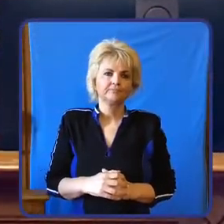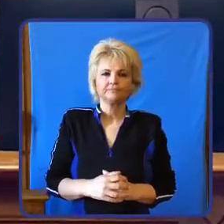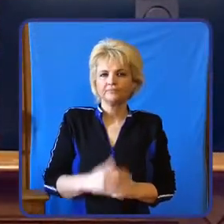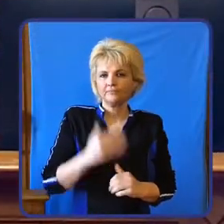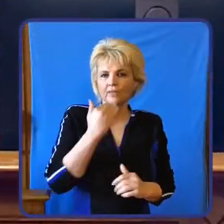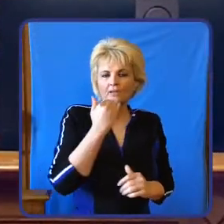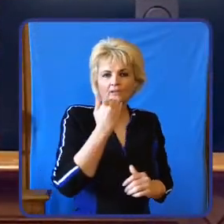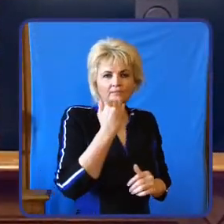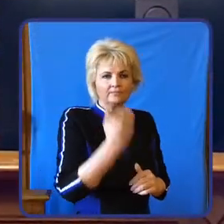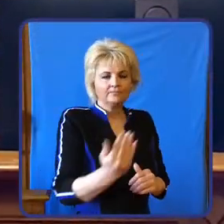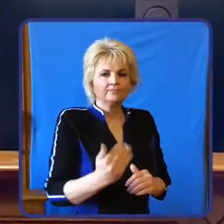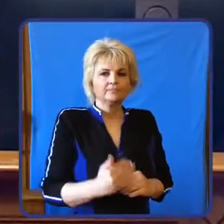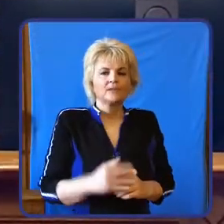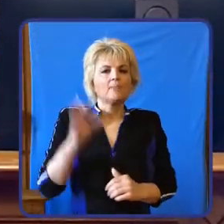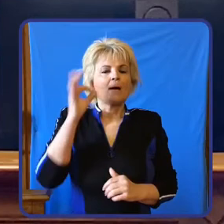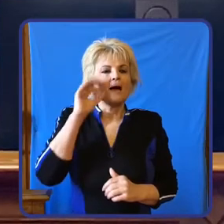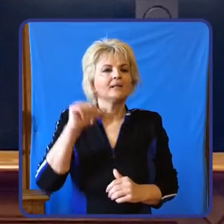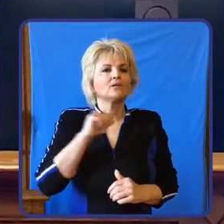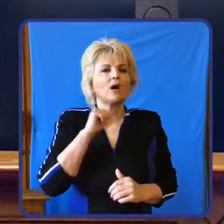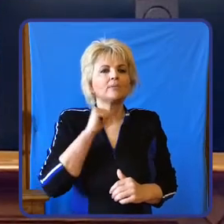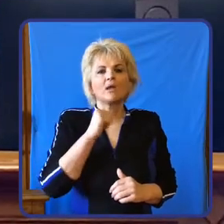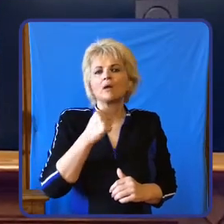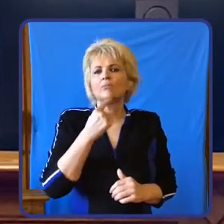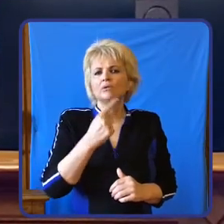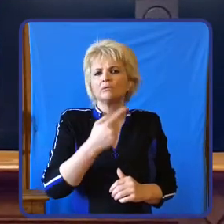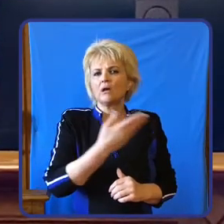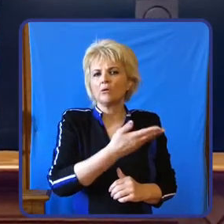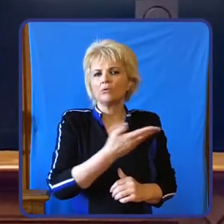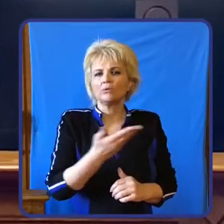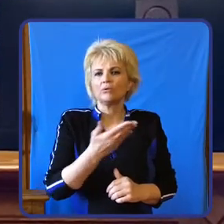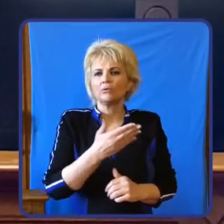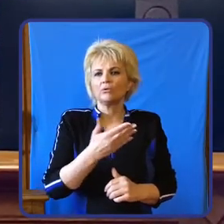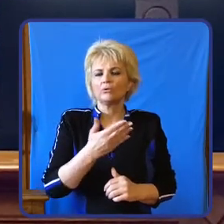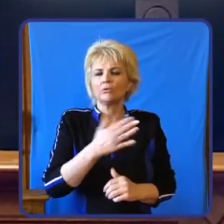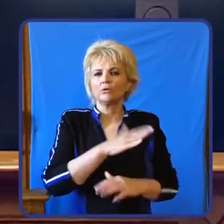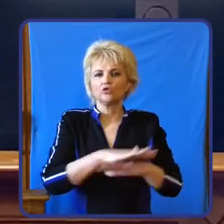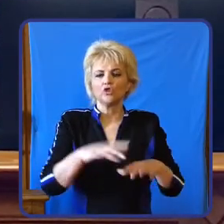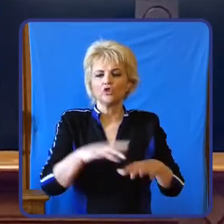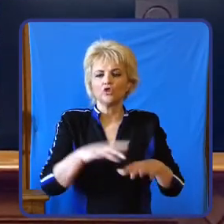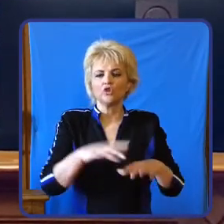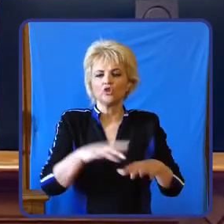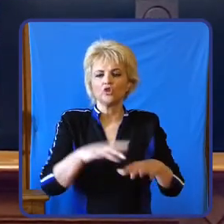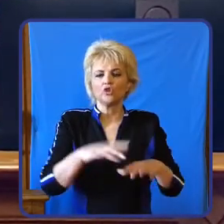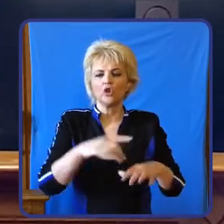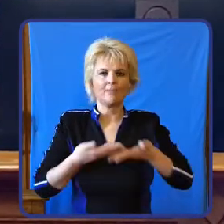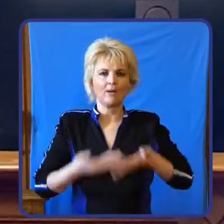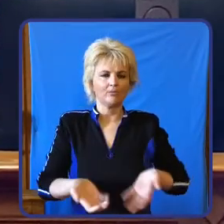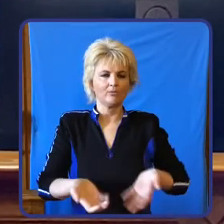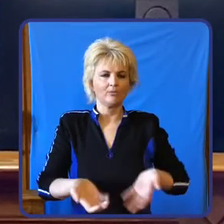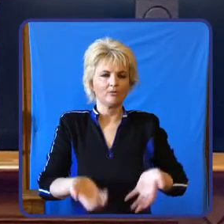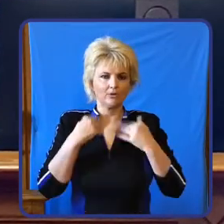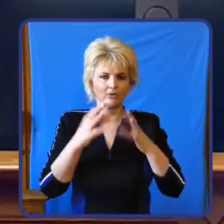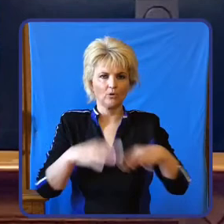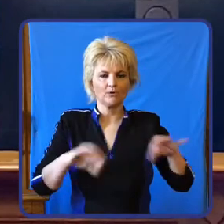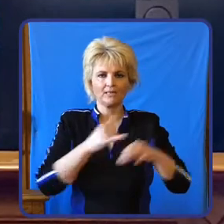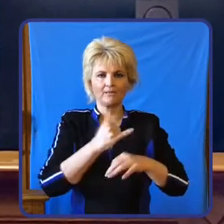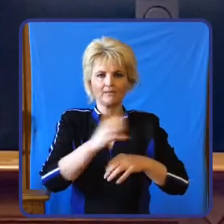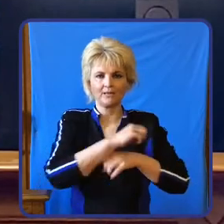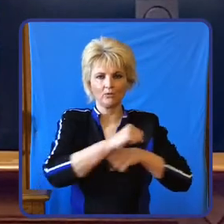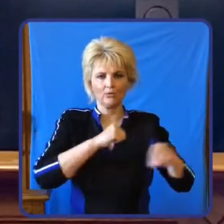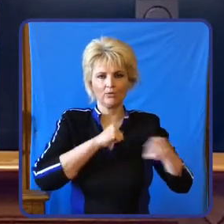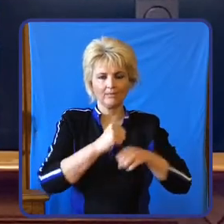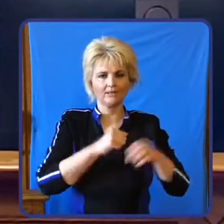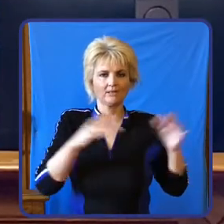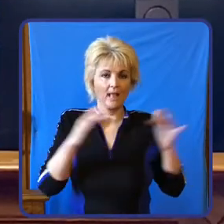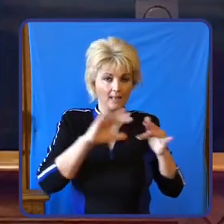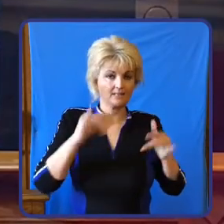Köszönöm szépen. Bálint Gabriel, amikor azt föltételezi, hogy egyedül mi nem kapjuk meg azt a támogatást, amit az ország minden önkormányzata, az